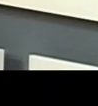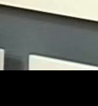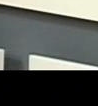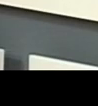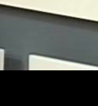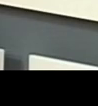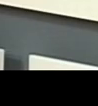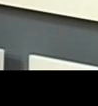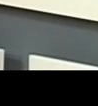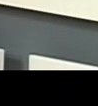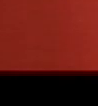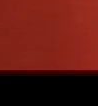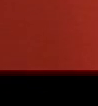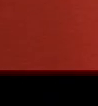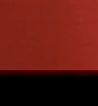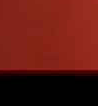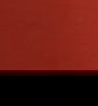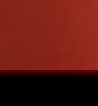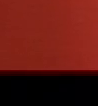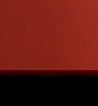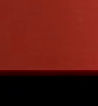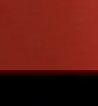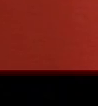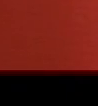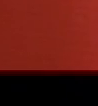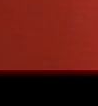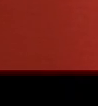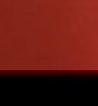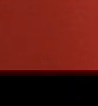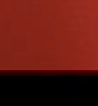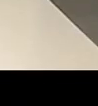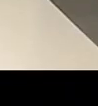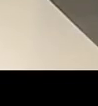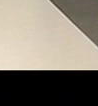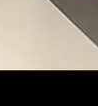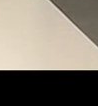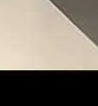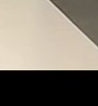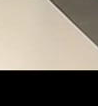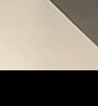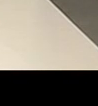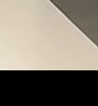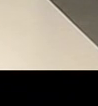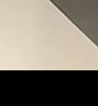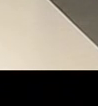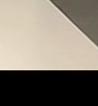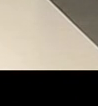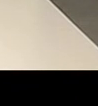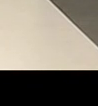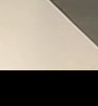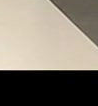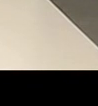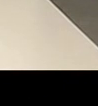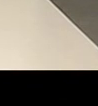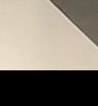розпочали ремонт, я не знаю, про яку котельню йдеться в запитанні пані Марії, але ви кажете, що ремонт розпочався з квітня.